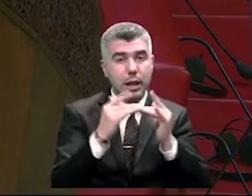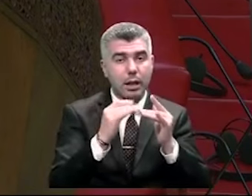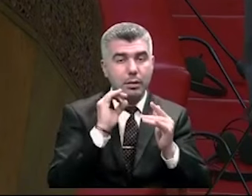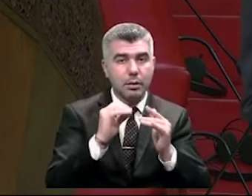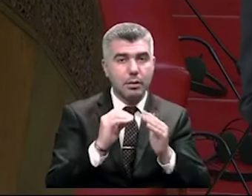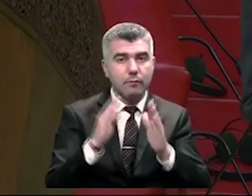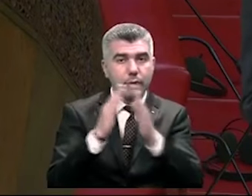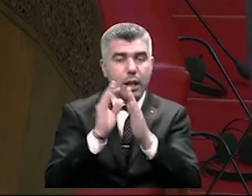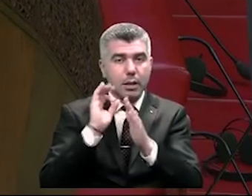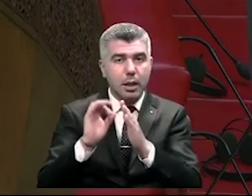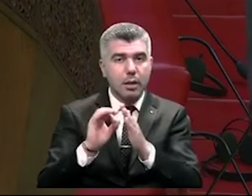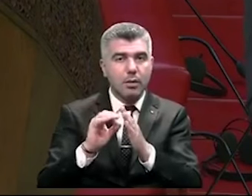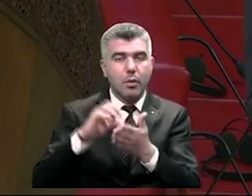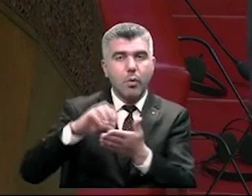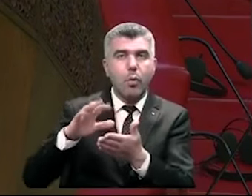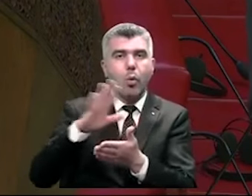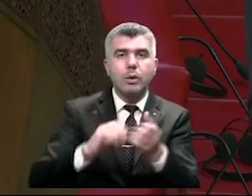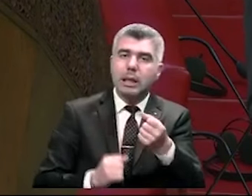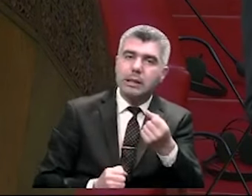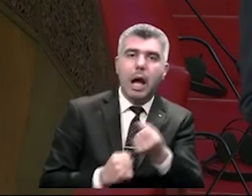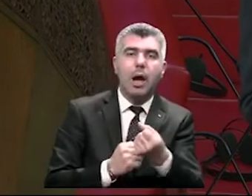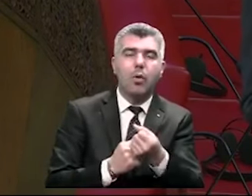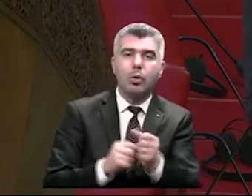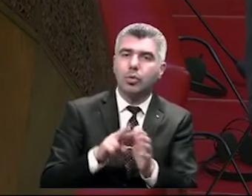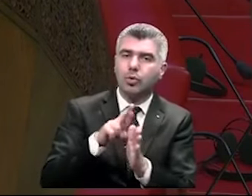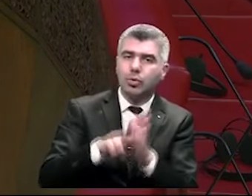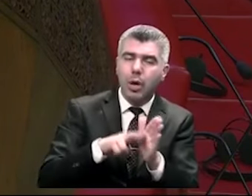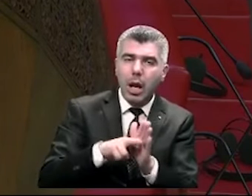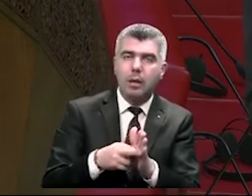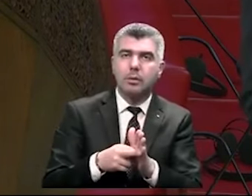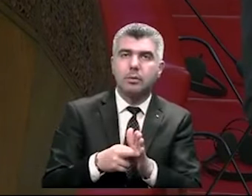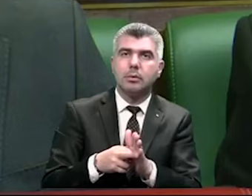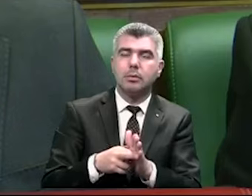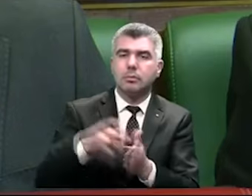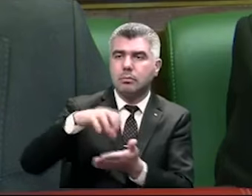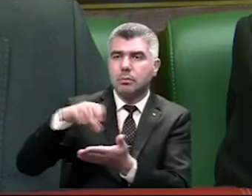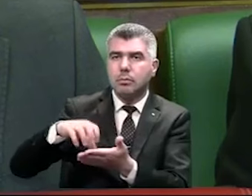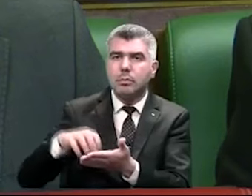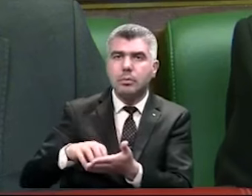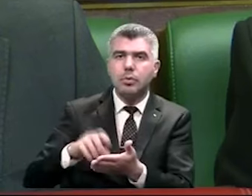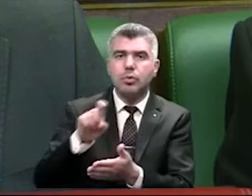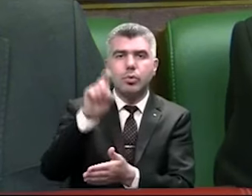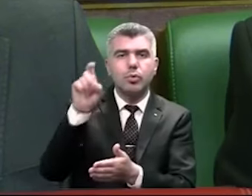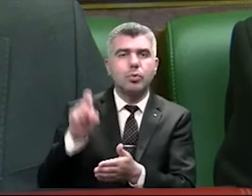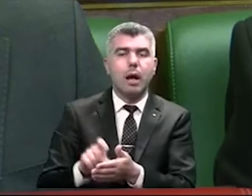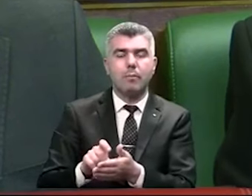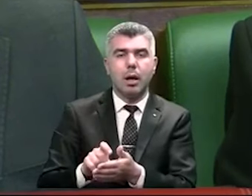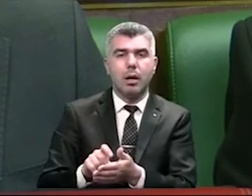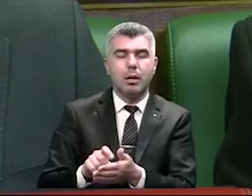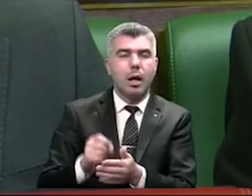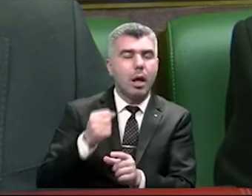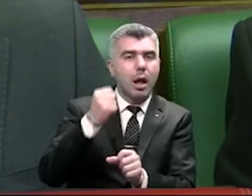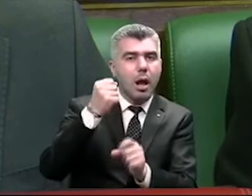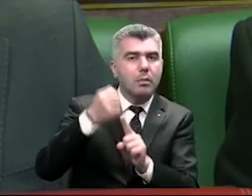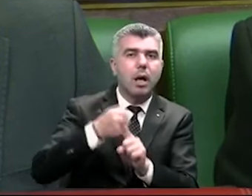سكن سرير تظن كلنا خصنا تعاونوا عليه الجهات كذلك الاقاليم كذلك الجماعات هذا ورش ديالنا